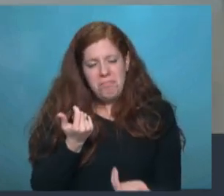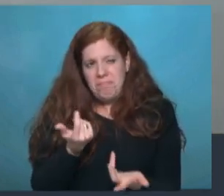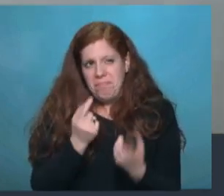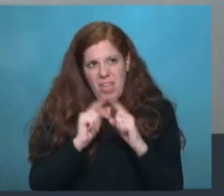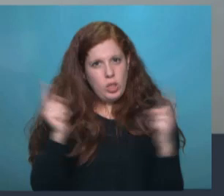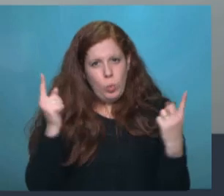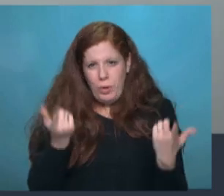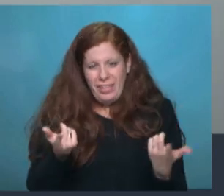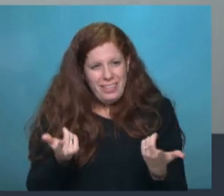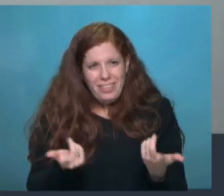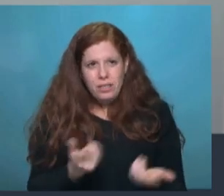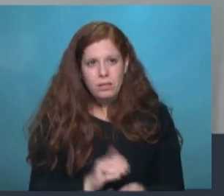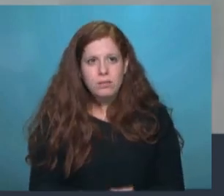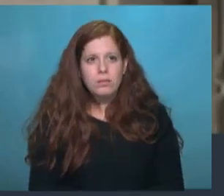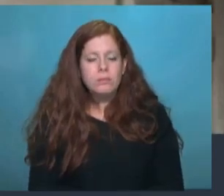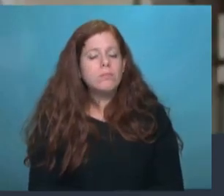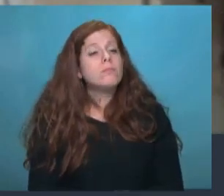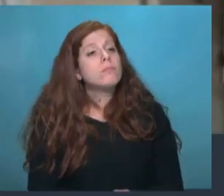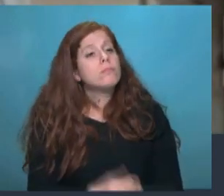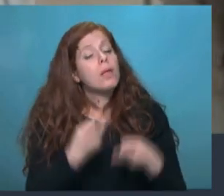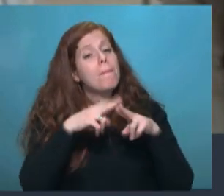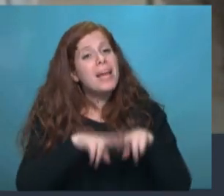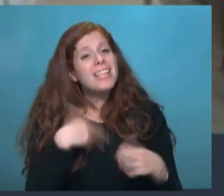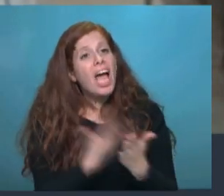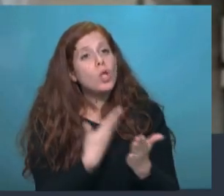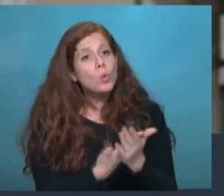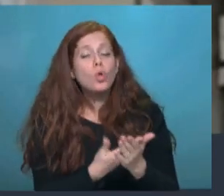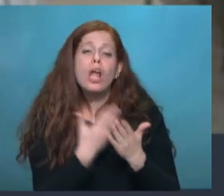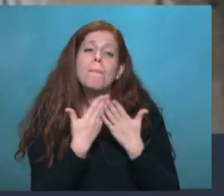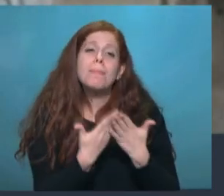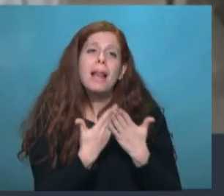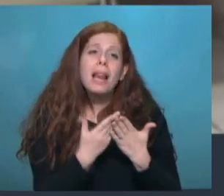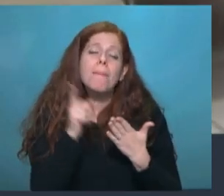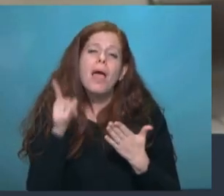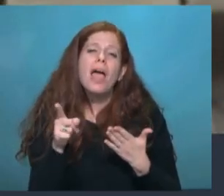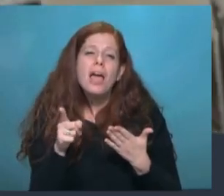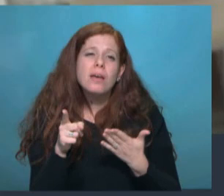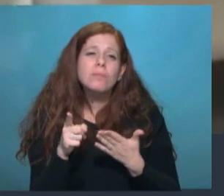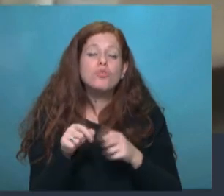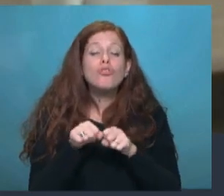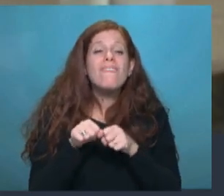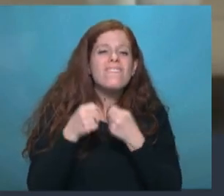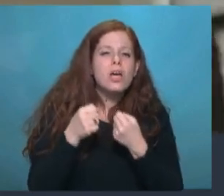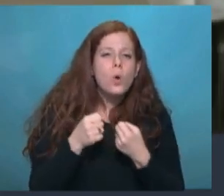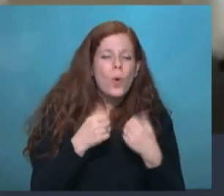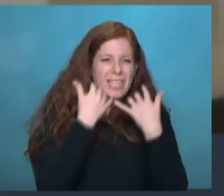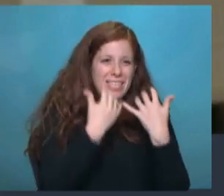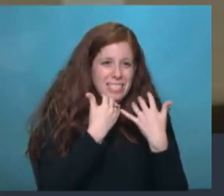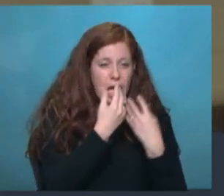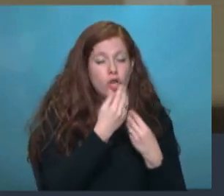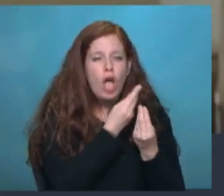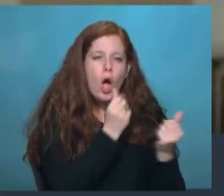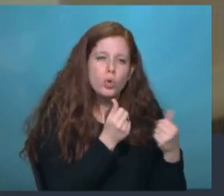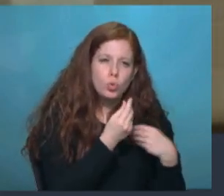קצת הזוי. בין היתר עדויותיהם של מתפללים הן שהפריחו את הגרסה שמסר החשוד. הוא